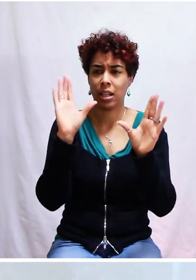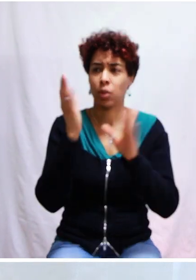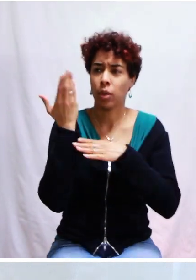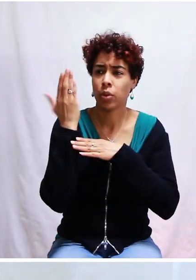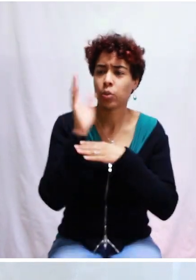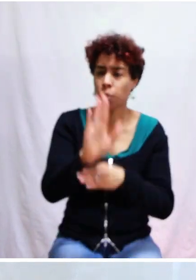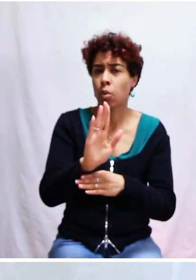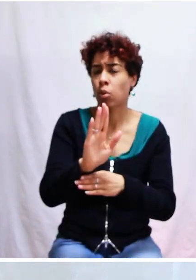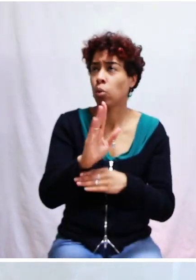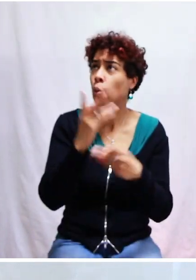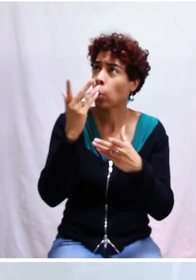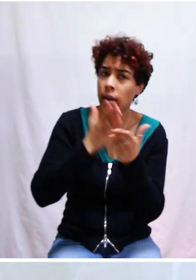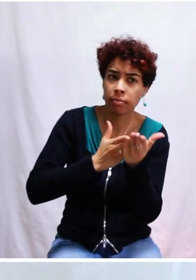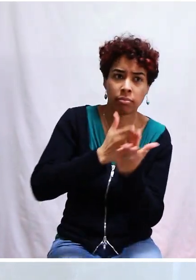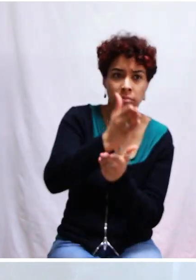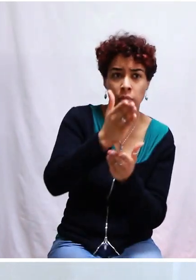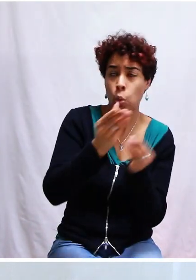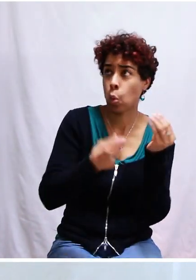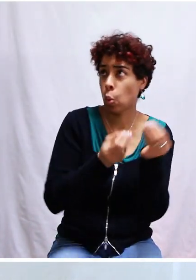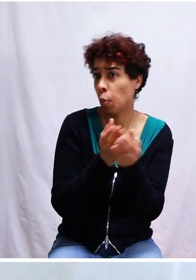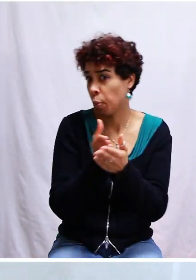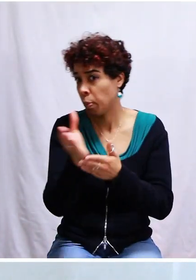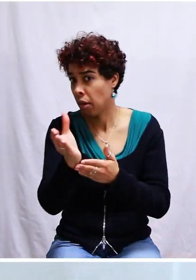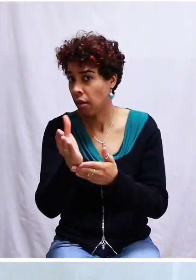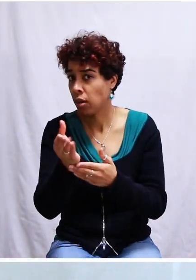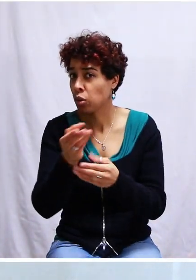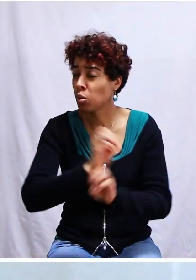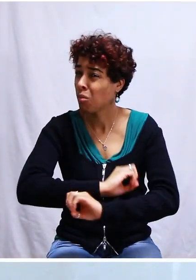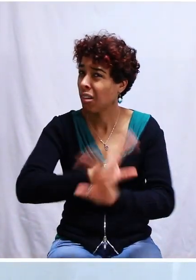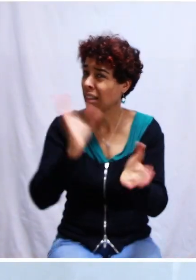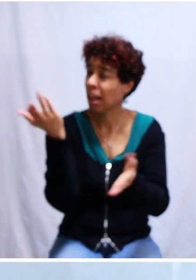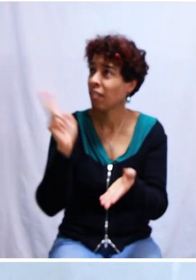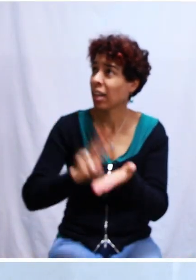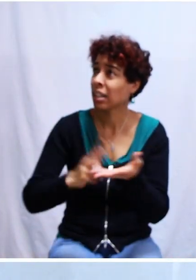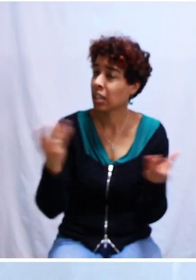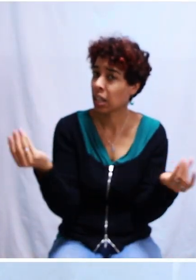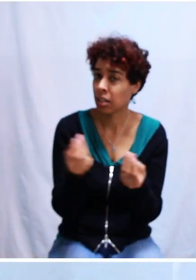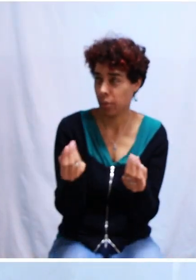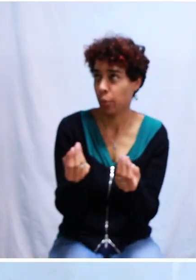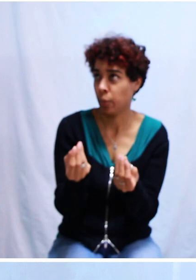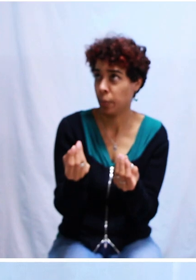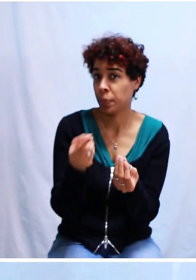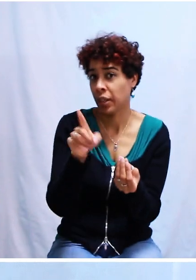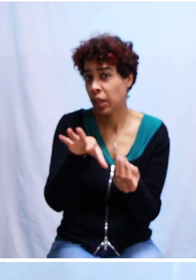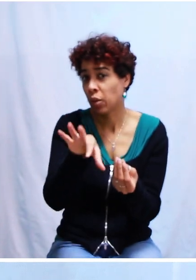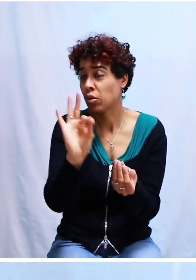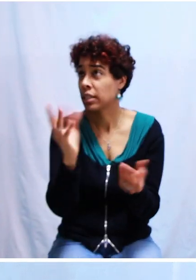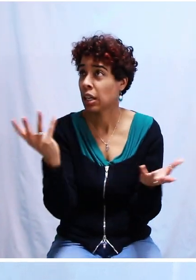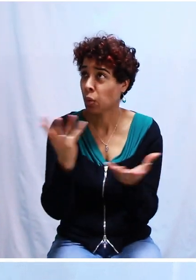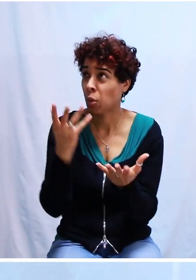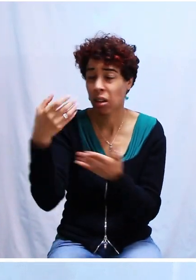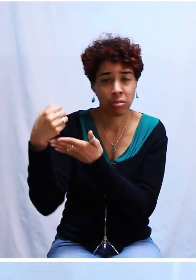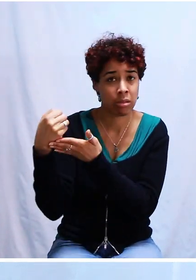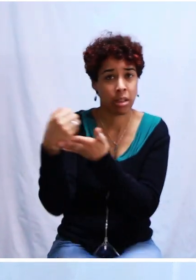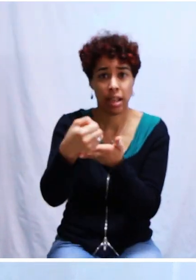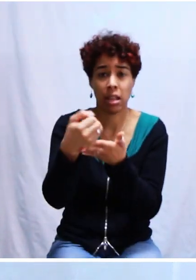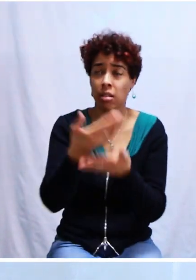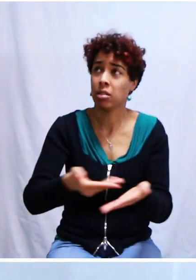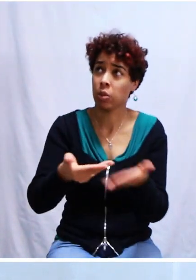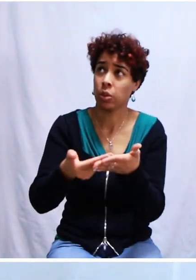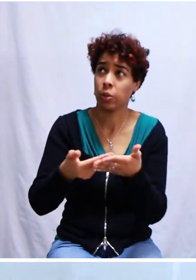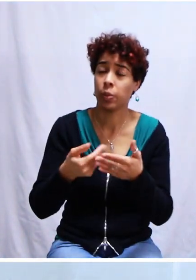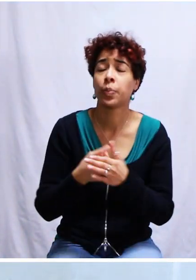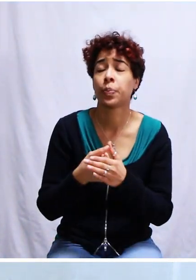montrer la direction et ce qui est la vérité, de leur montrer, Seigneur mon Dieu, quoi choisir, quoi faire dans leur